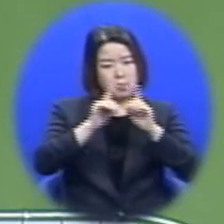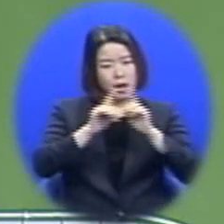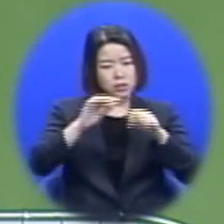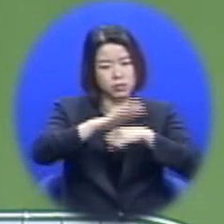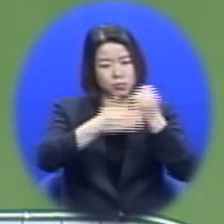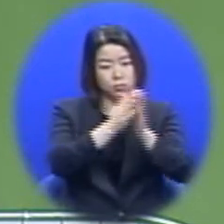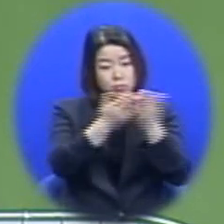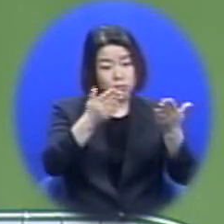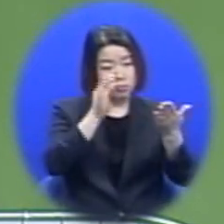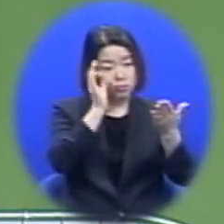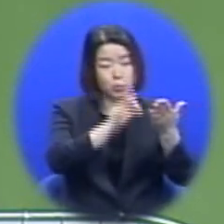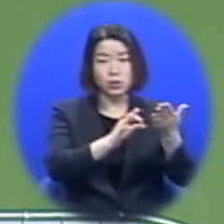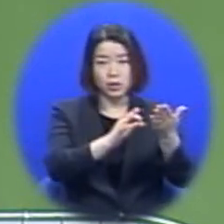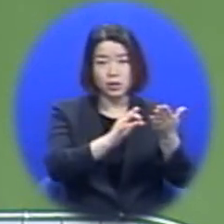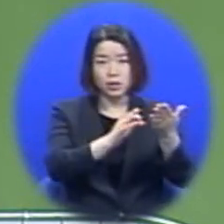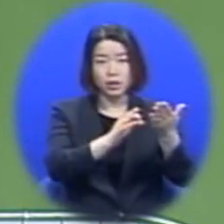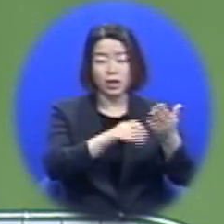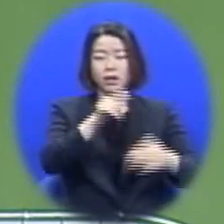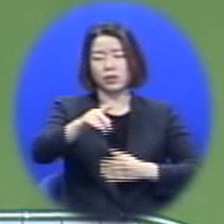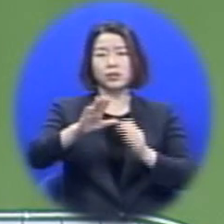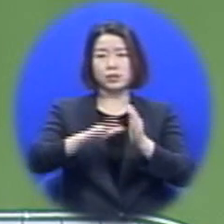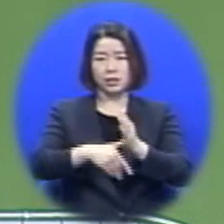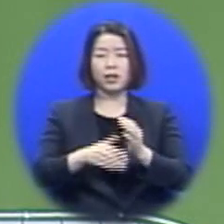그래요. 그때